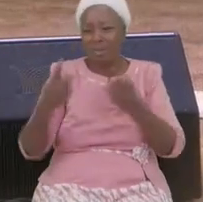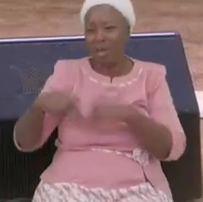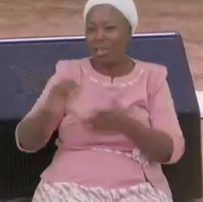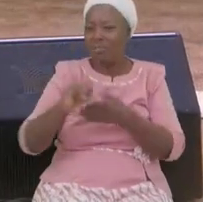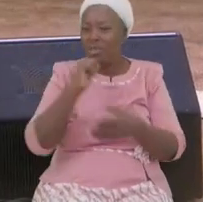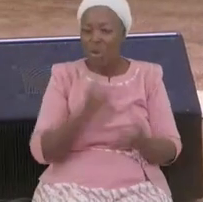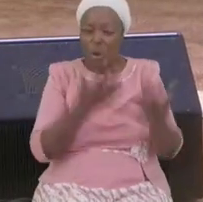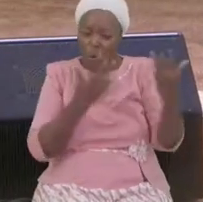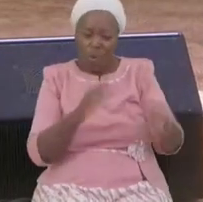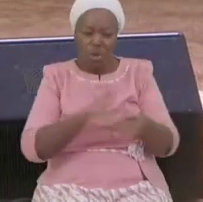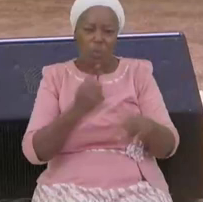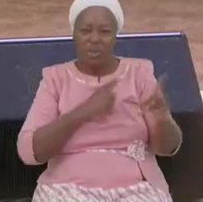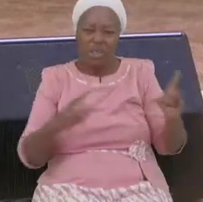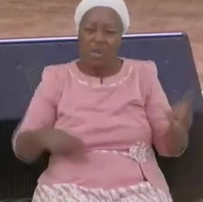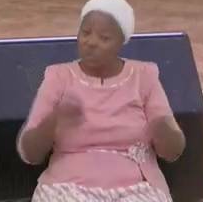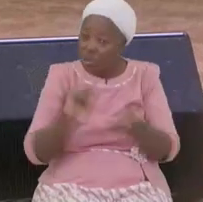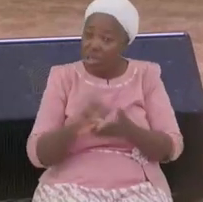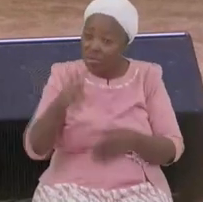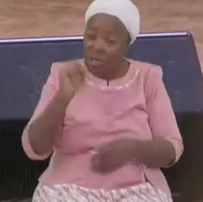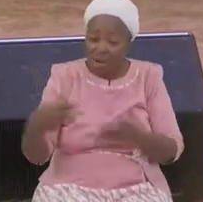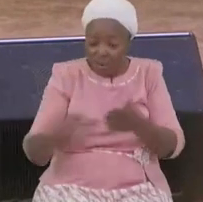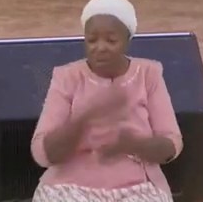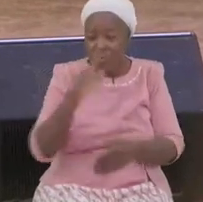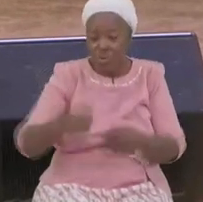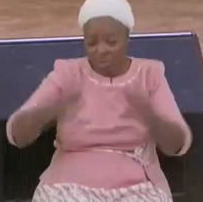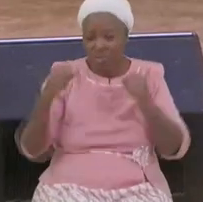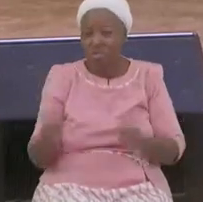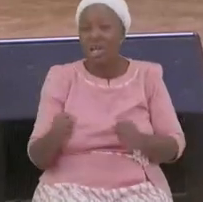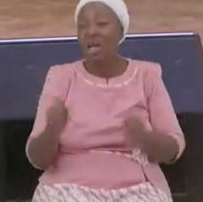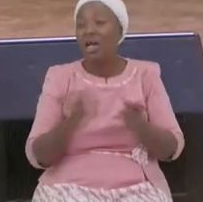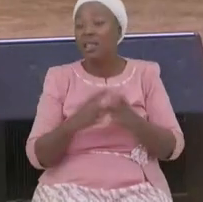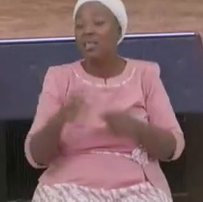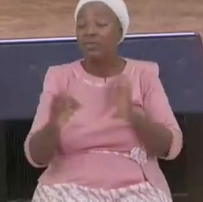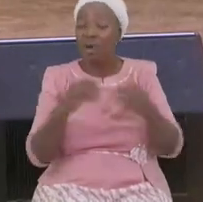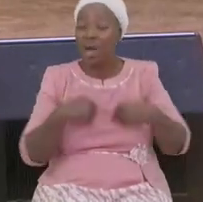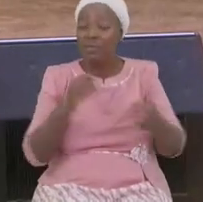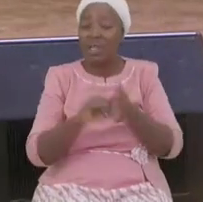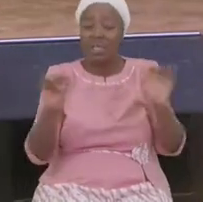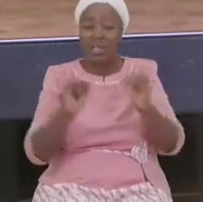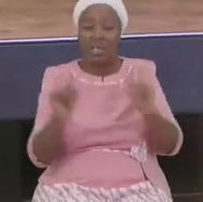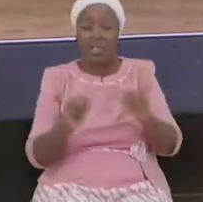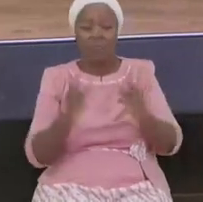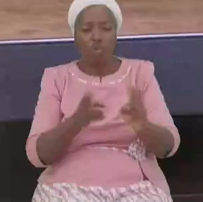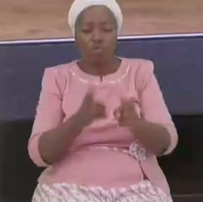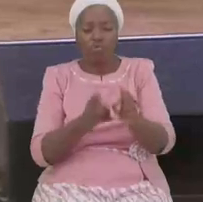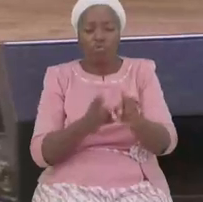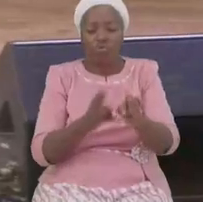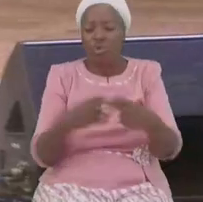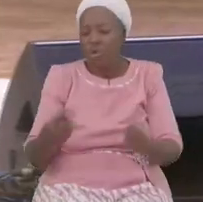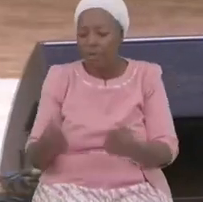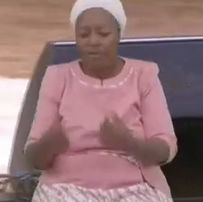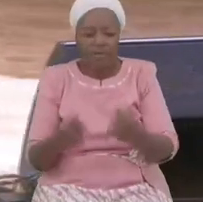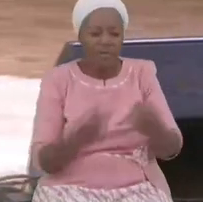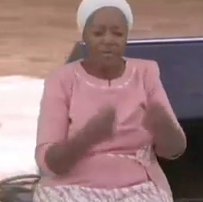se confie pas au Seigneur afin de renouveler votre force, si vous avez la même attitude de presser, et vous